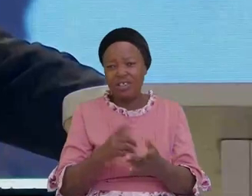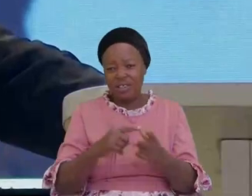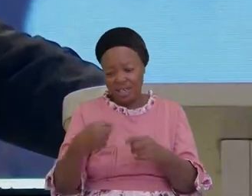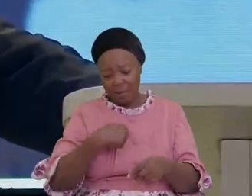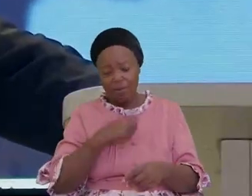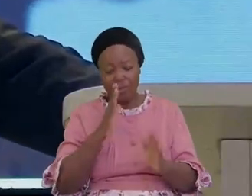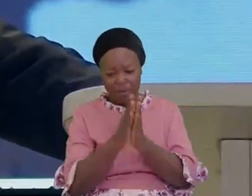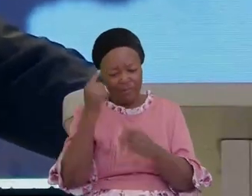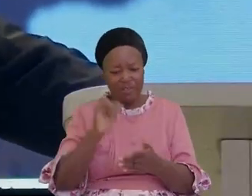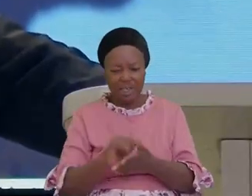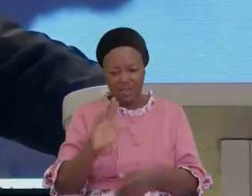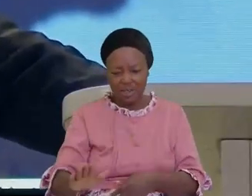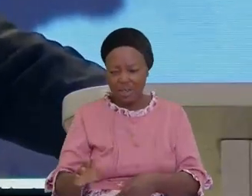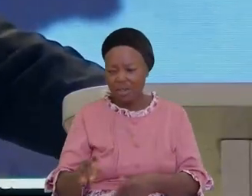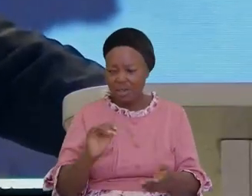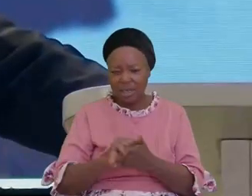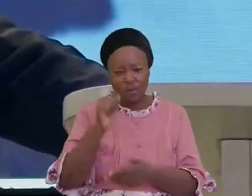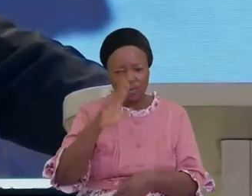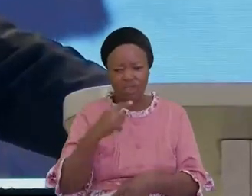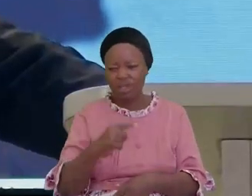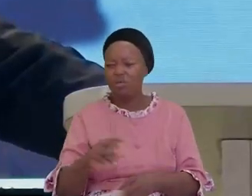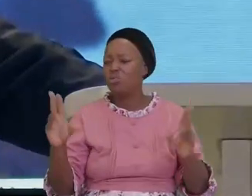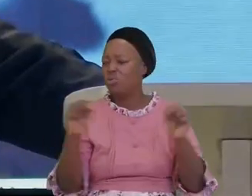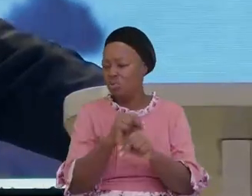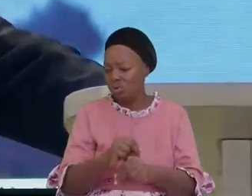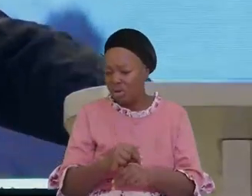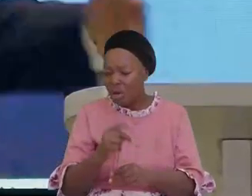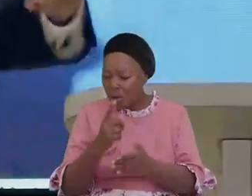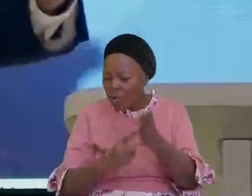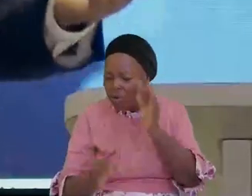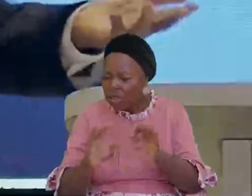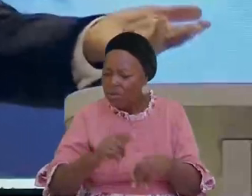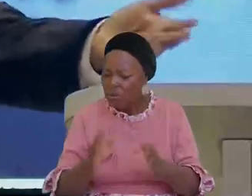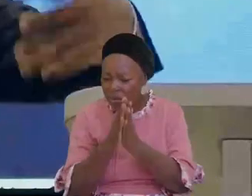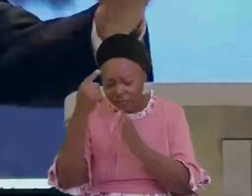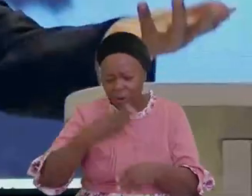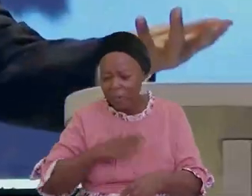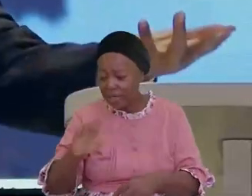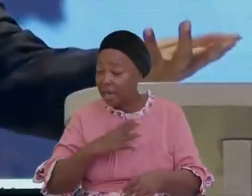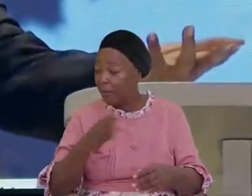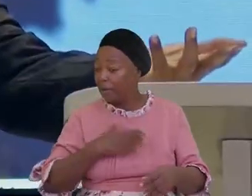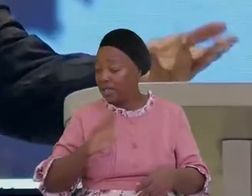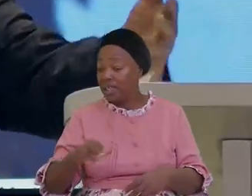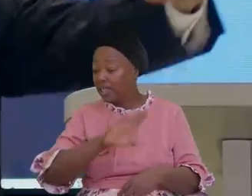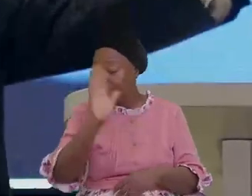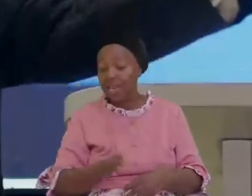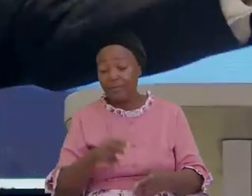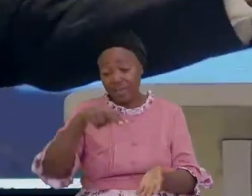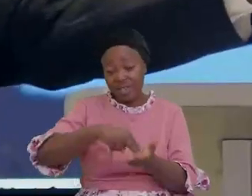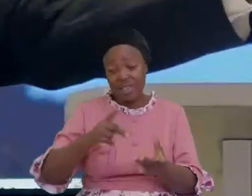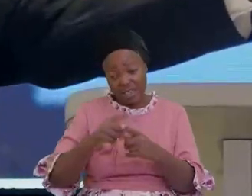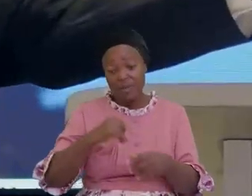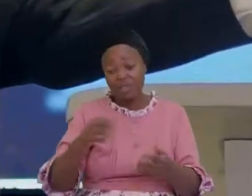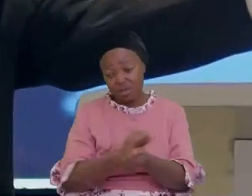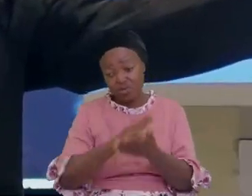non. Et si tu pries pour mon enfant, et mon enfant ne se lève pas, et moi j'ai déjà détruit